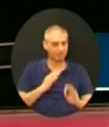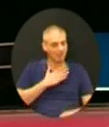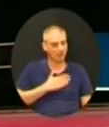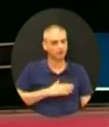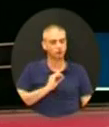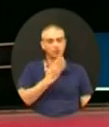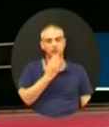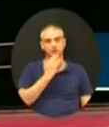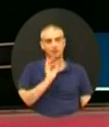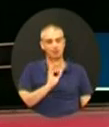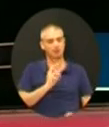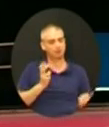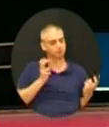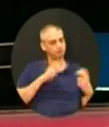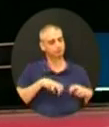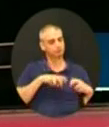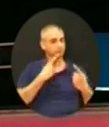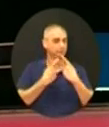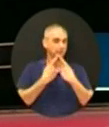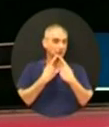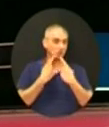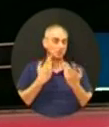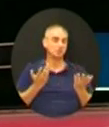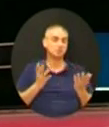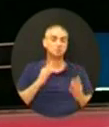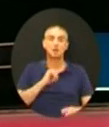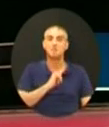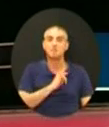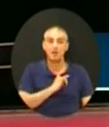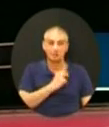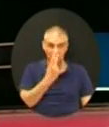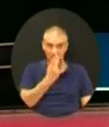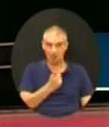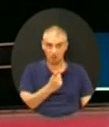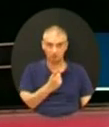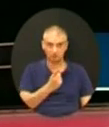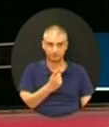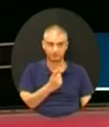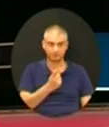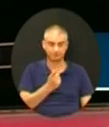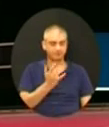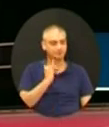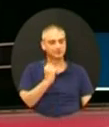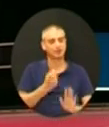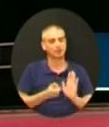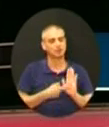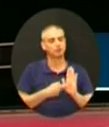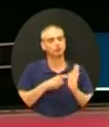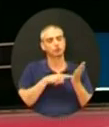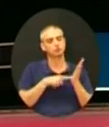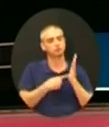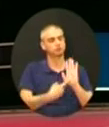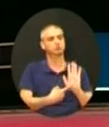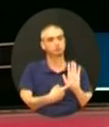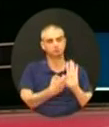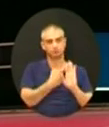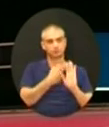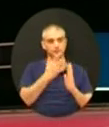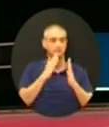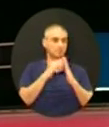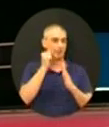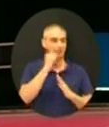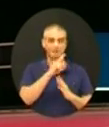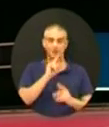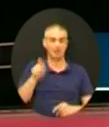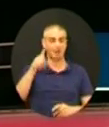של ישראל, כן, לשבת לשולחן המסע ומתן, כן. מה שיהיה מעניין לראות זה גם איזה דרישות יציג בפומבי הבית